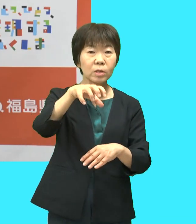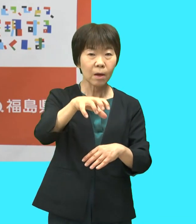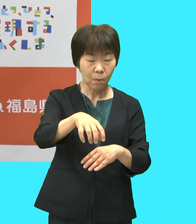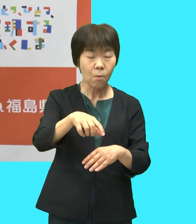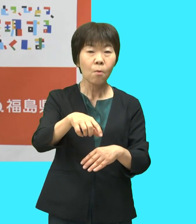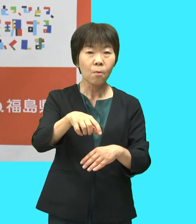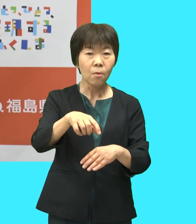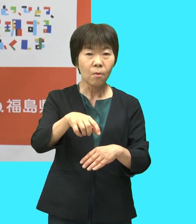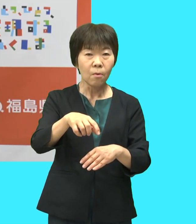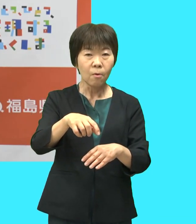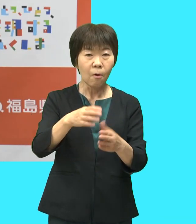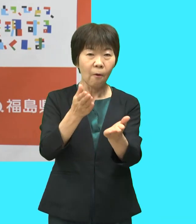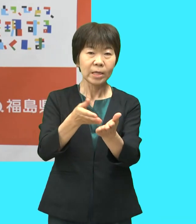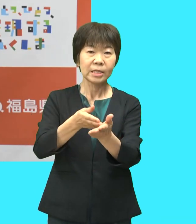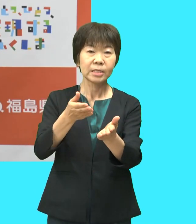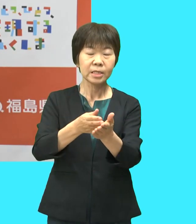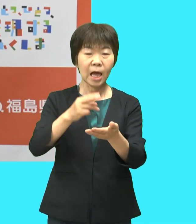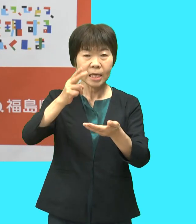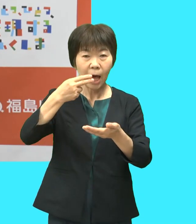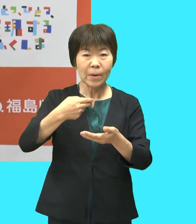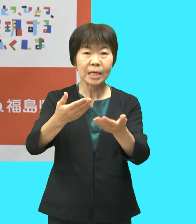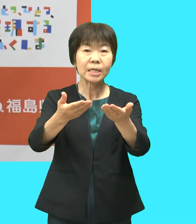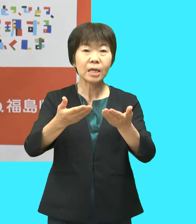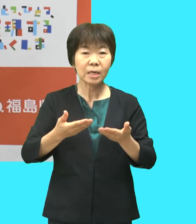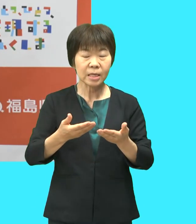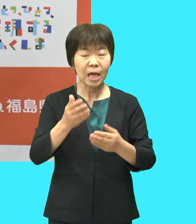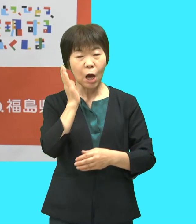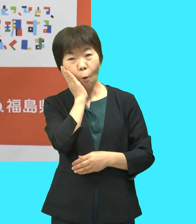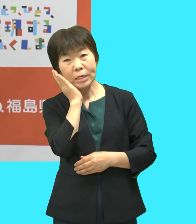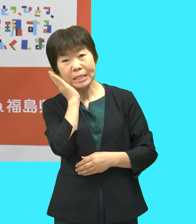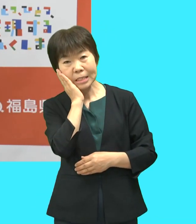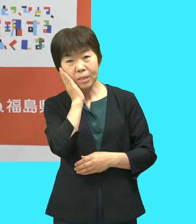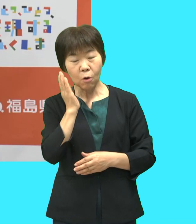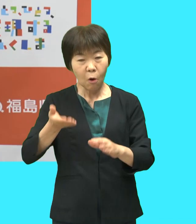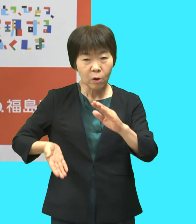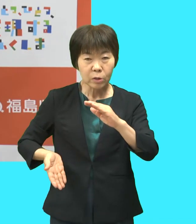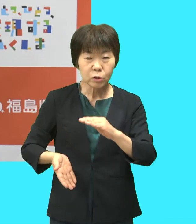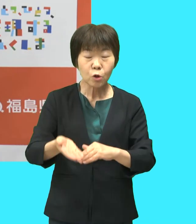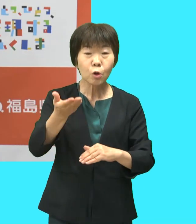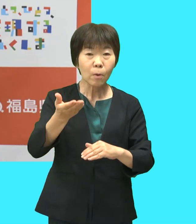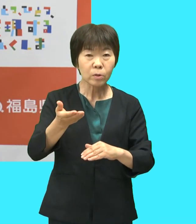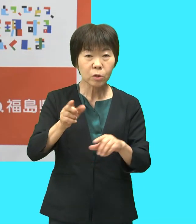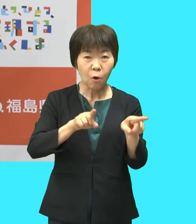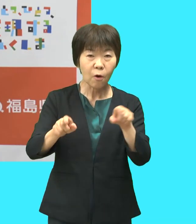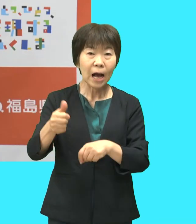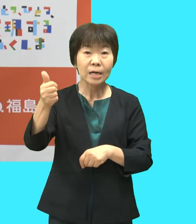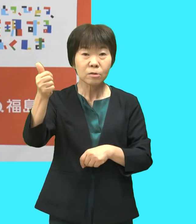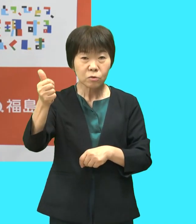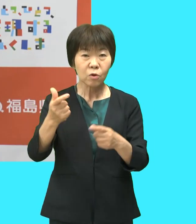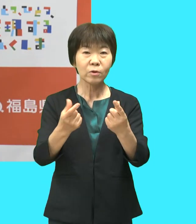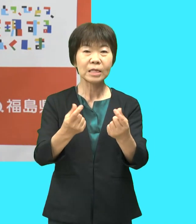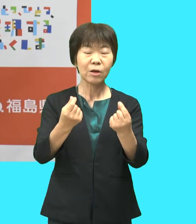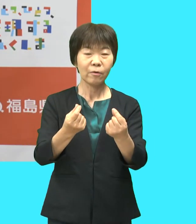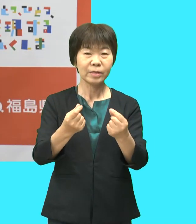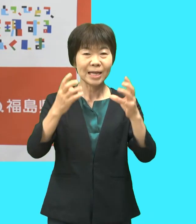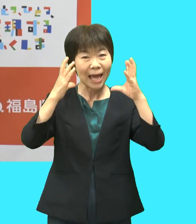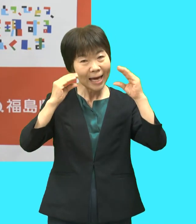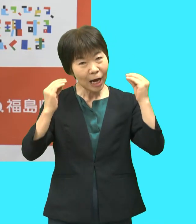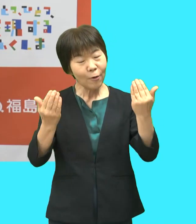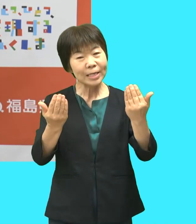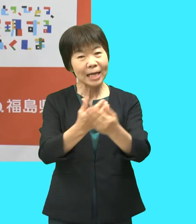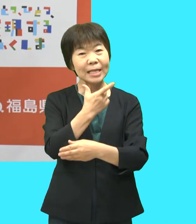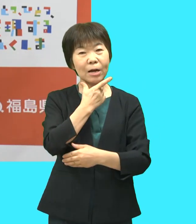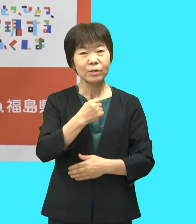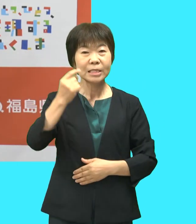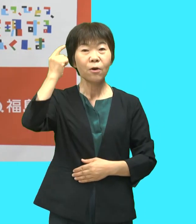いに伝えて、食べていただいてデリシャスとソフトボールの監督のように笑顔になっていただきたいと